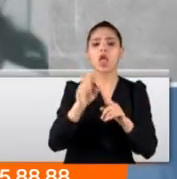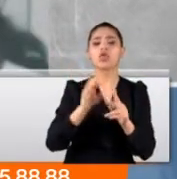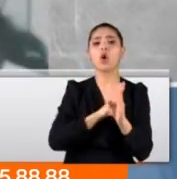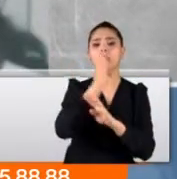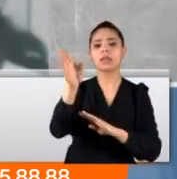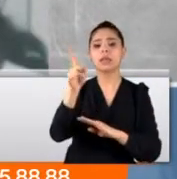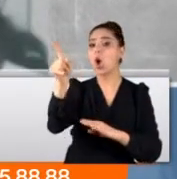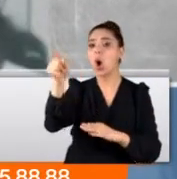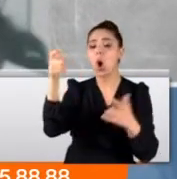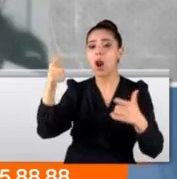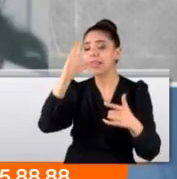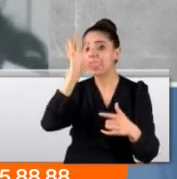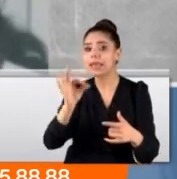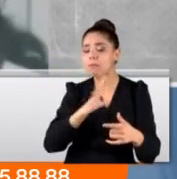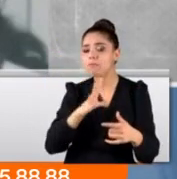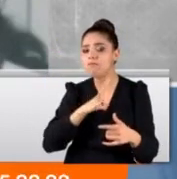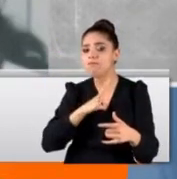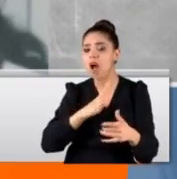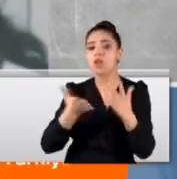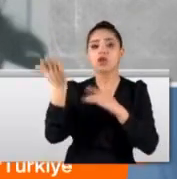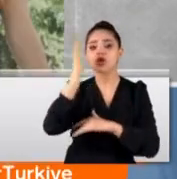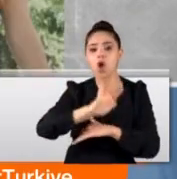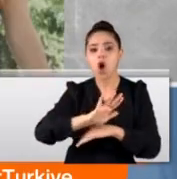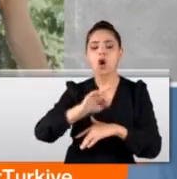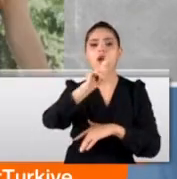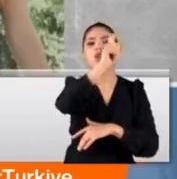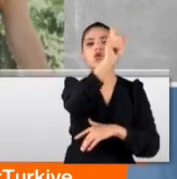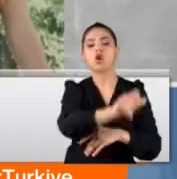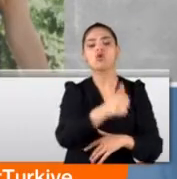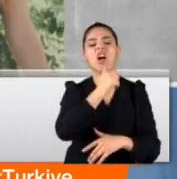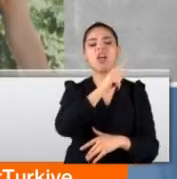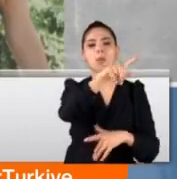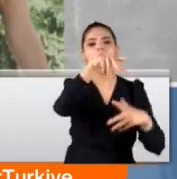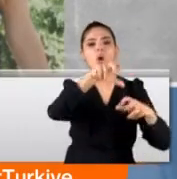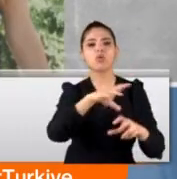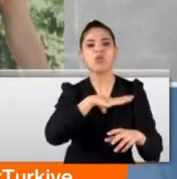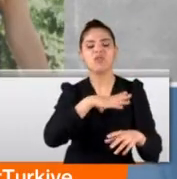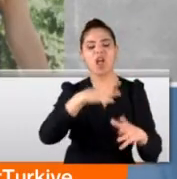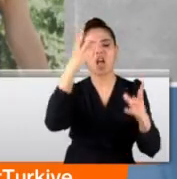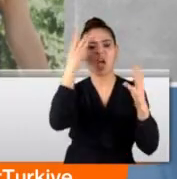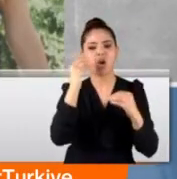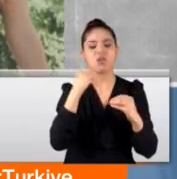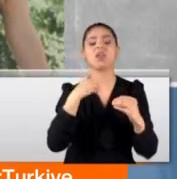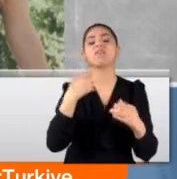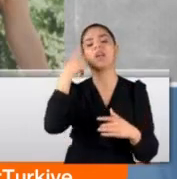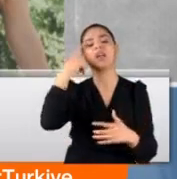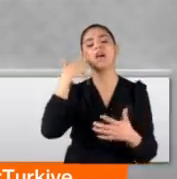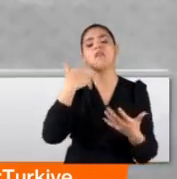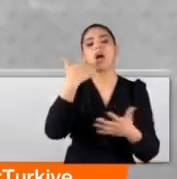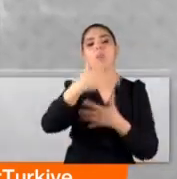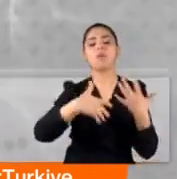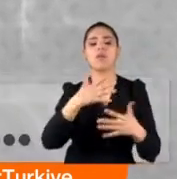Acaba kim var orada, kim var orada, kim var orada? Sonra daha sonra Coşkun'un o taraflarda oturduğunu öğrendim. Ondan sonra kafamda bazı şeyler